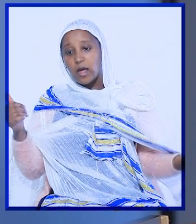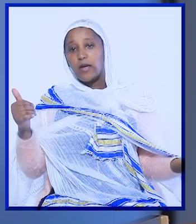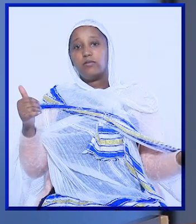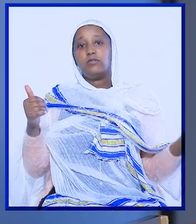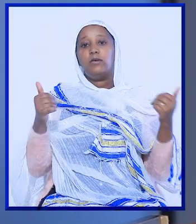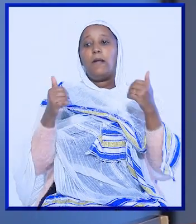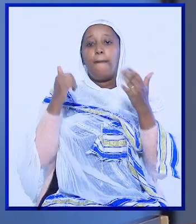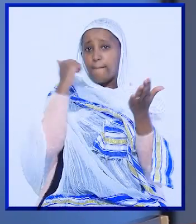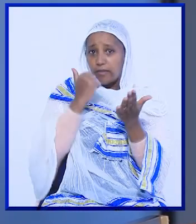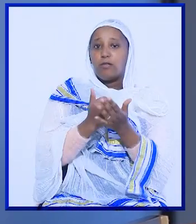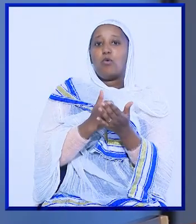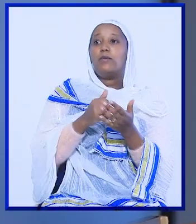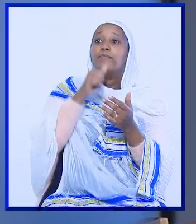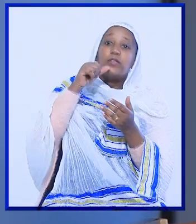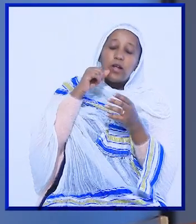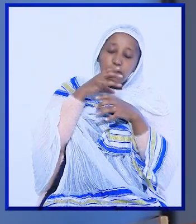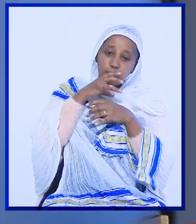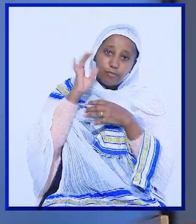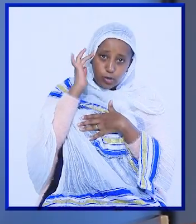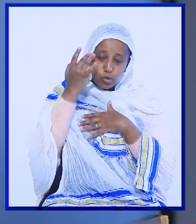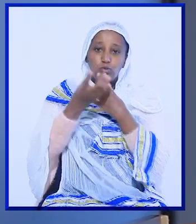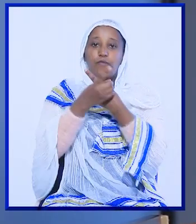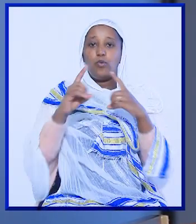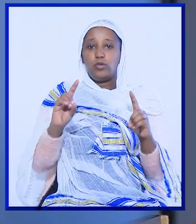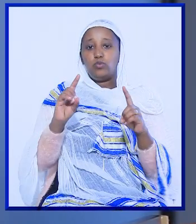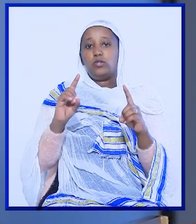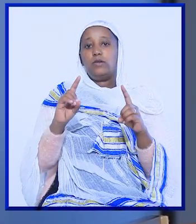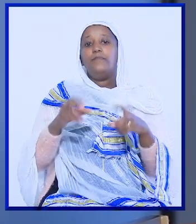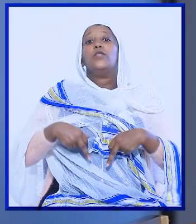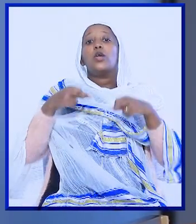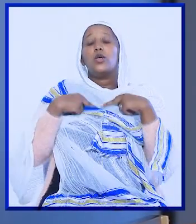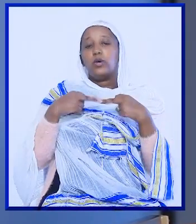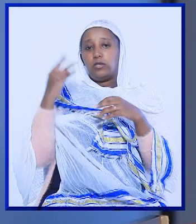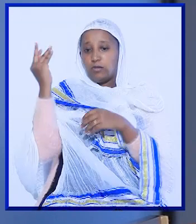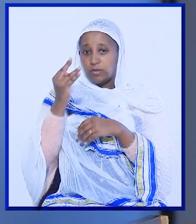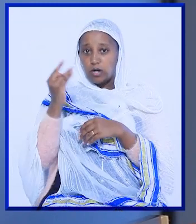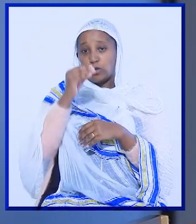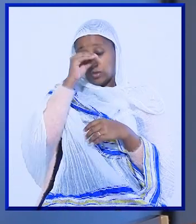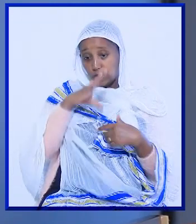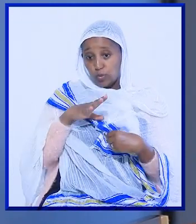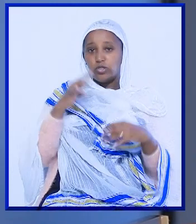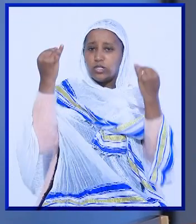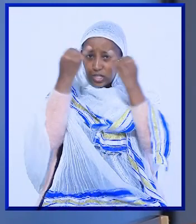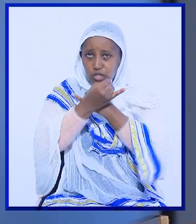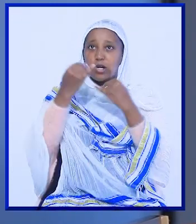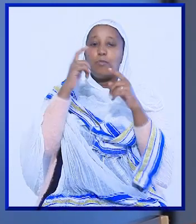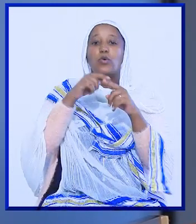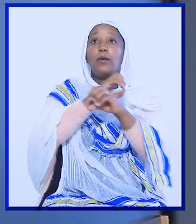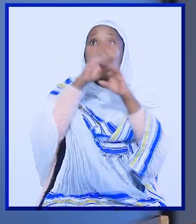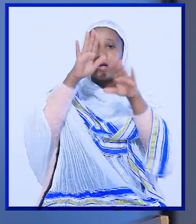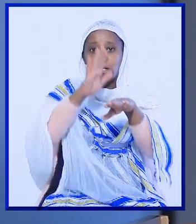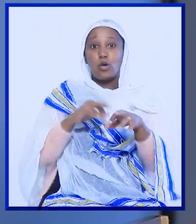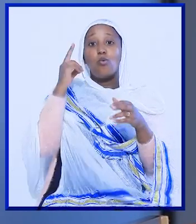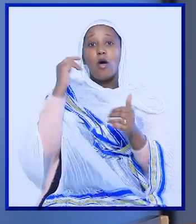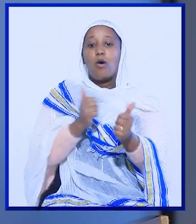ዓለማውያኑ መለያየትን አክማ ትላንትና በሽተኞችን የፈወሱትን ድውያንን የፈወሱትን ሕይወት የመሰከሩትን